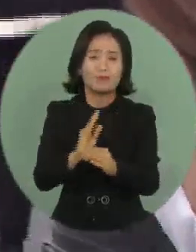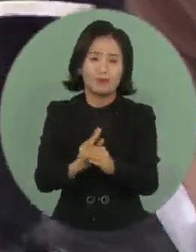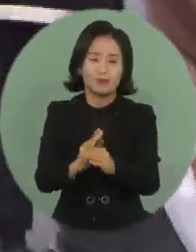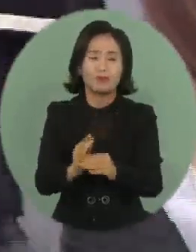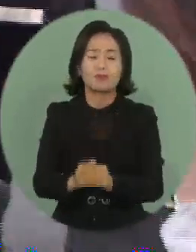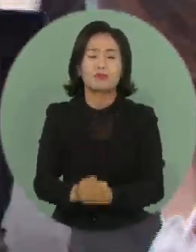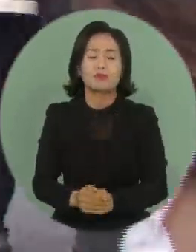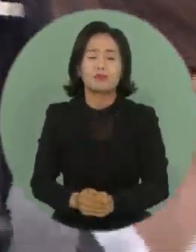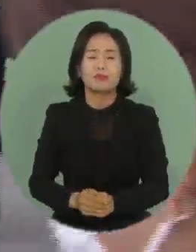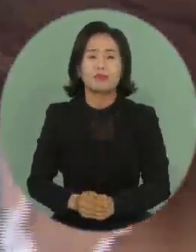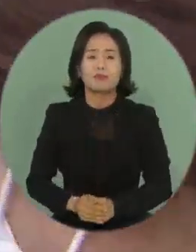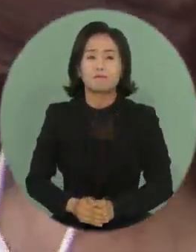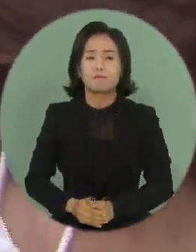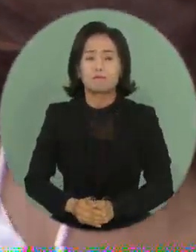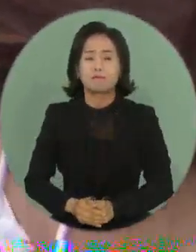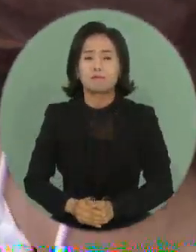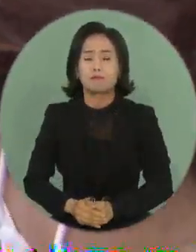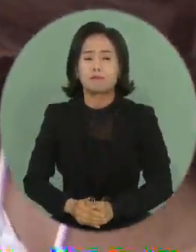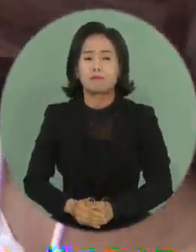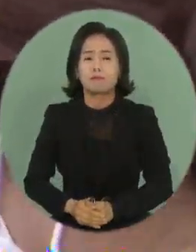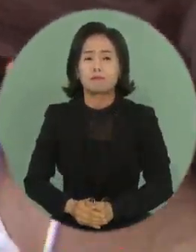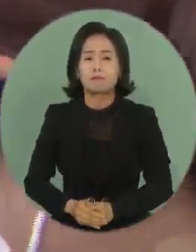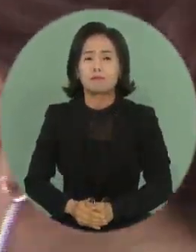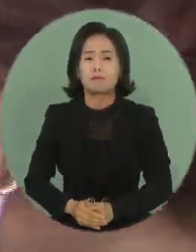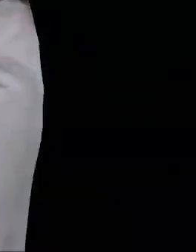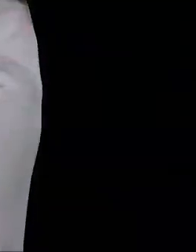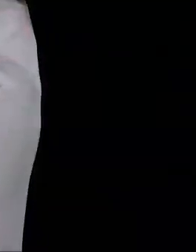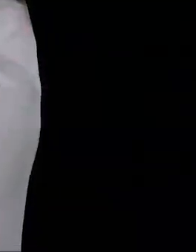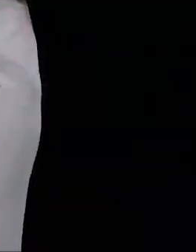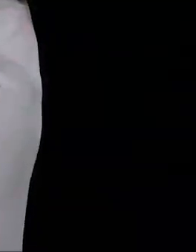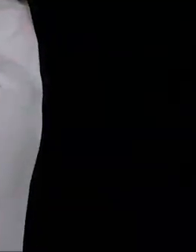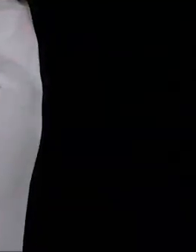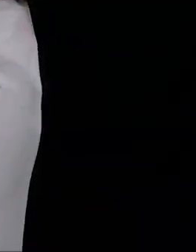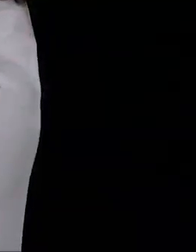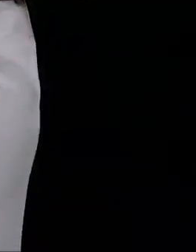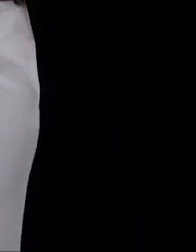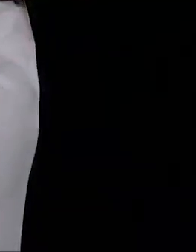이어갔습니다. MBC 뉴스 문형철입니다.